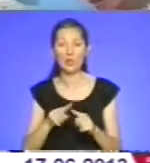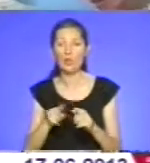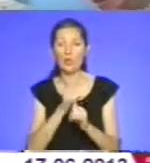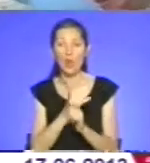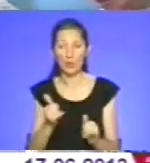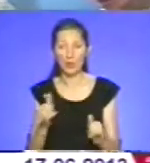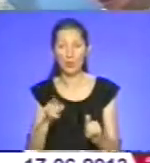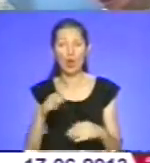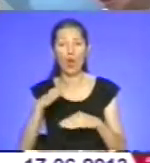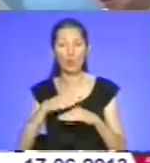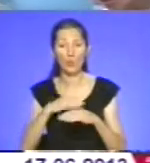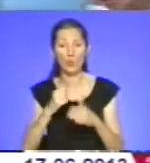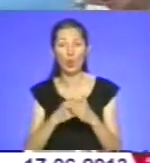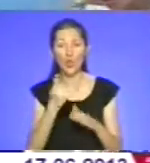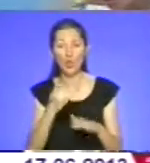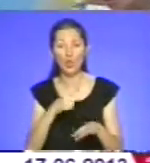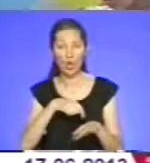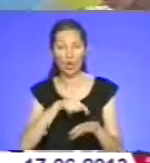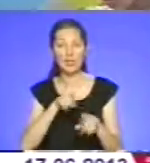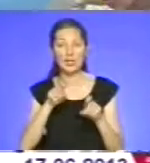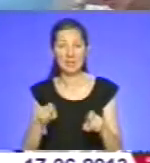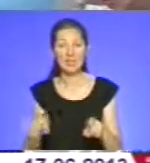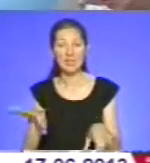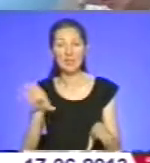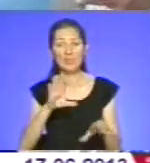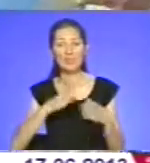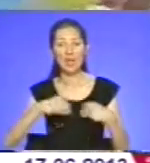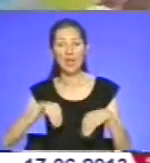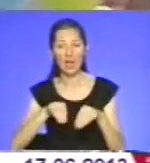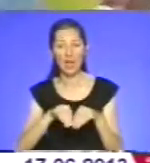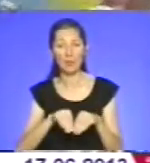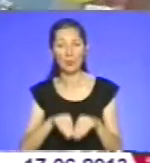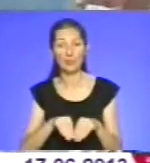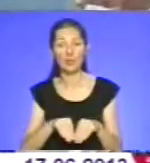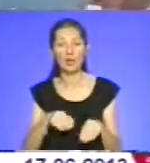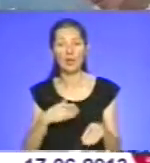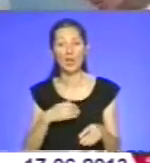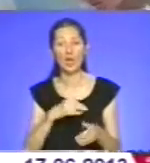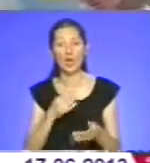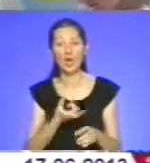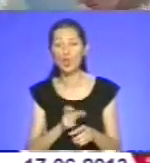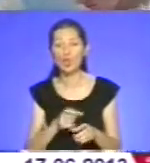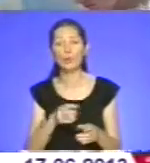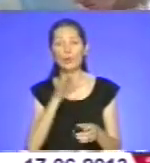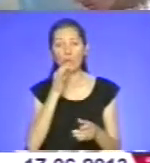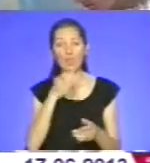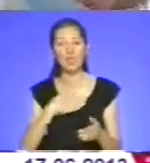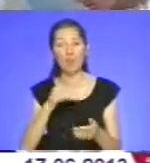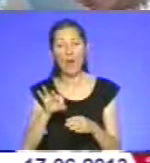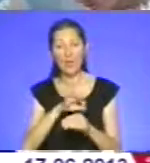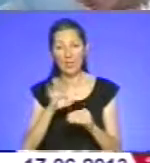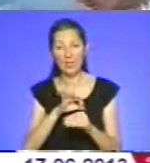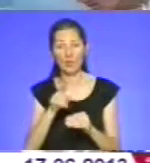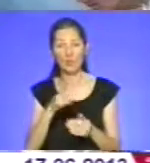неможливо, то вечорами і до першої години сиділи всі разом. Так що вони дуже прийнялися нашою вишивкою, тут представлені